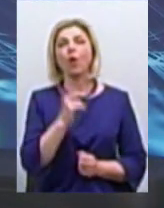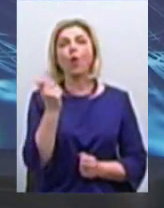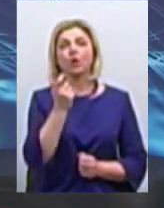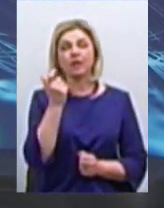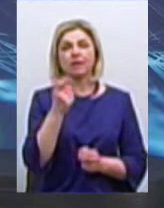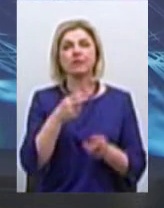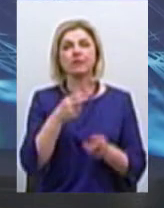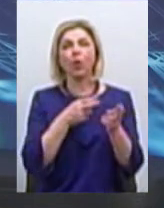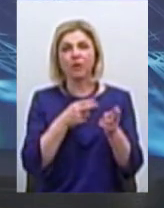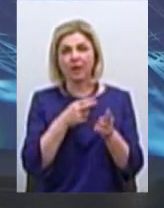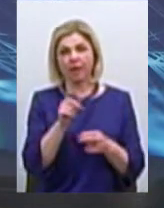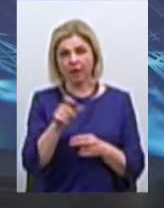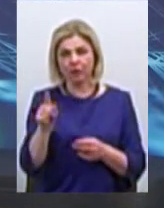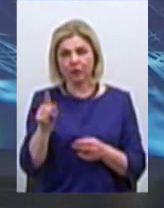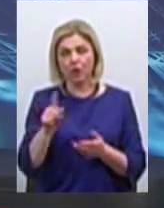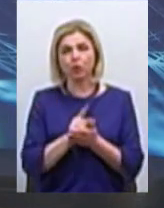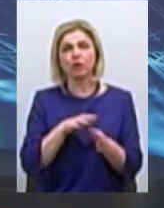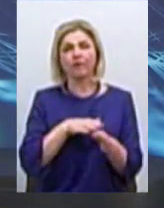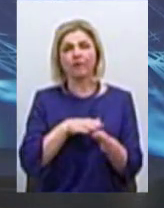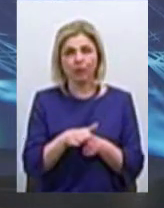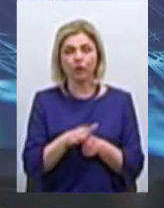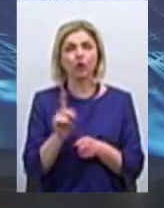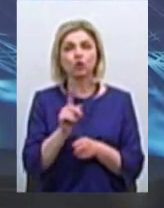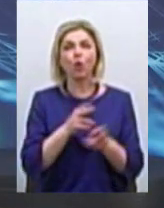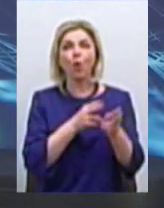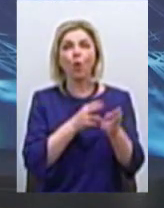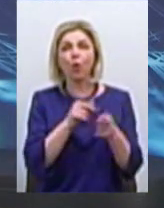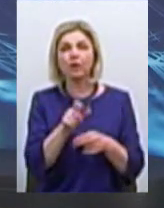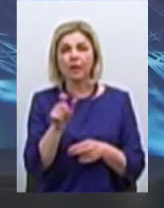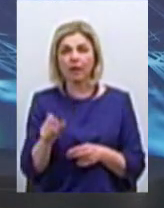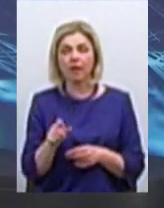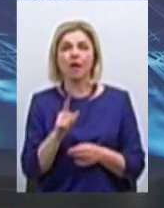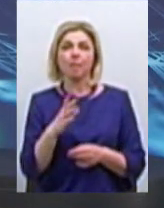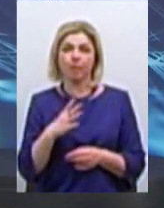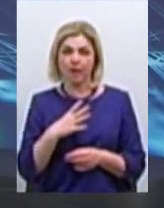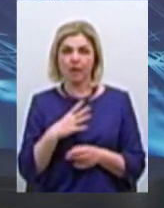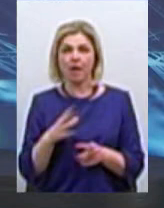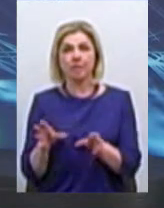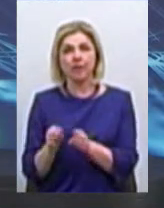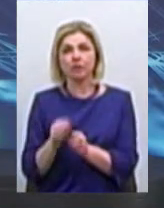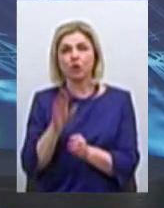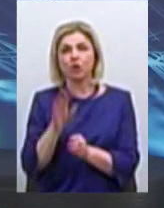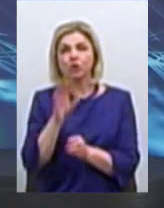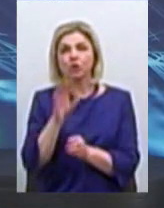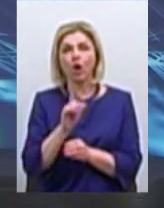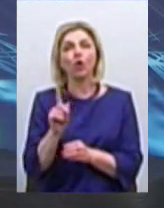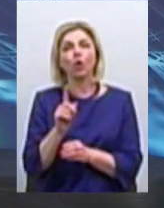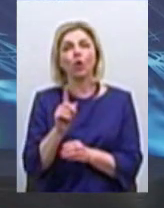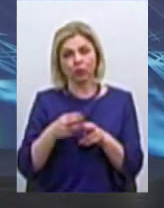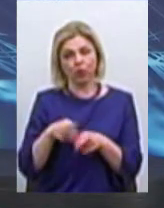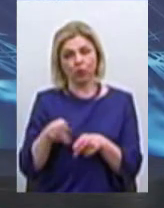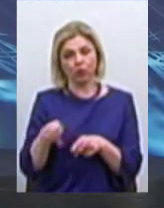угідь, повинні дотримуватися, щоб мисливці були з собаками, які пройшли